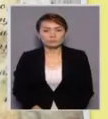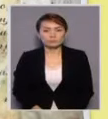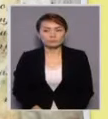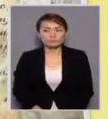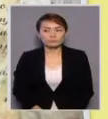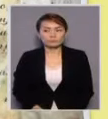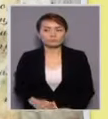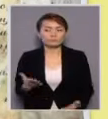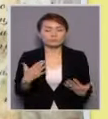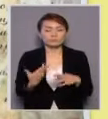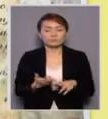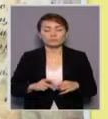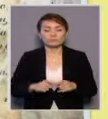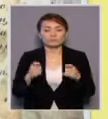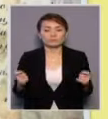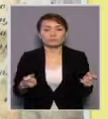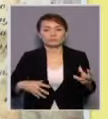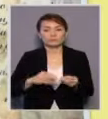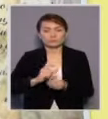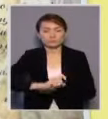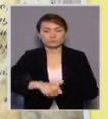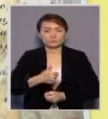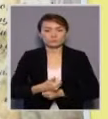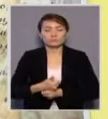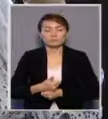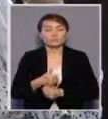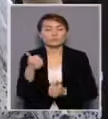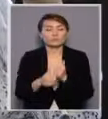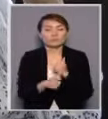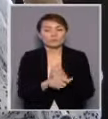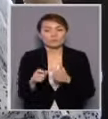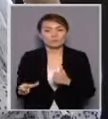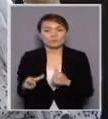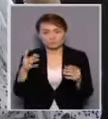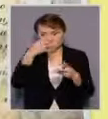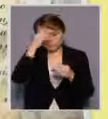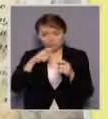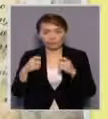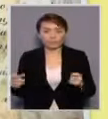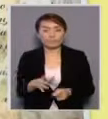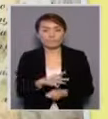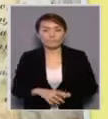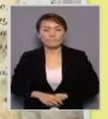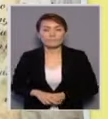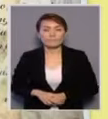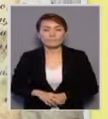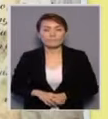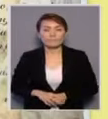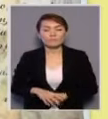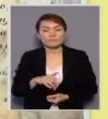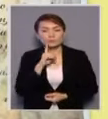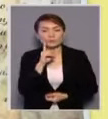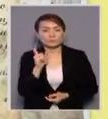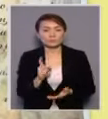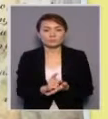демократия это открытость общество главное чтобы каждый гражданин высказал свое мнение особенно для молодежи